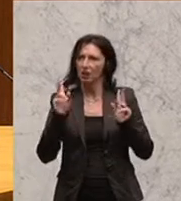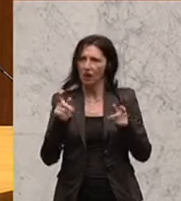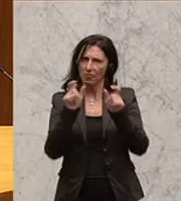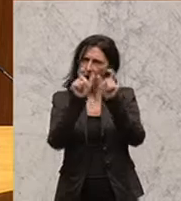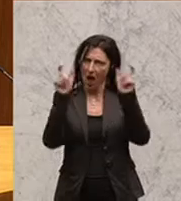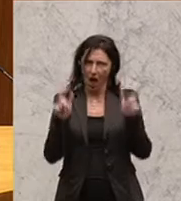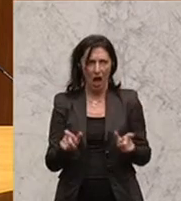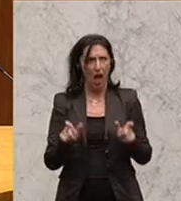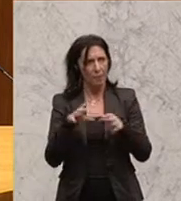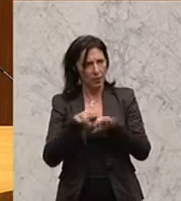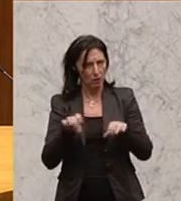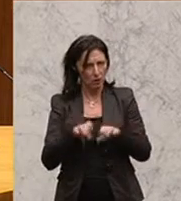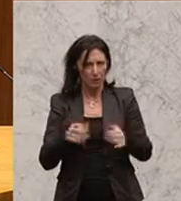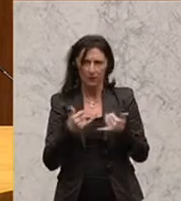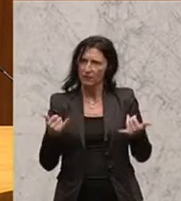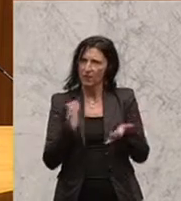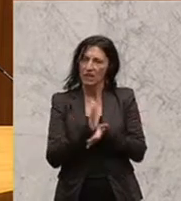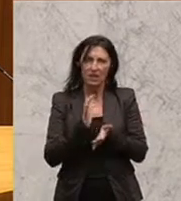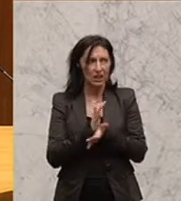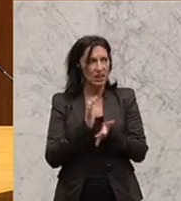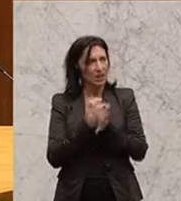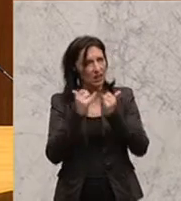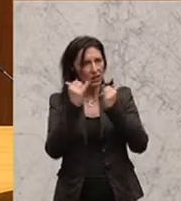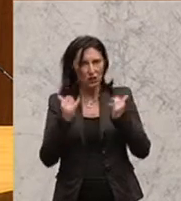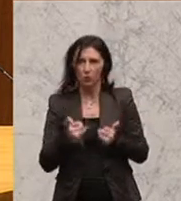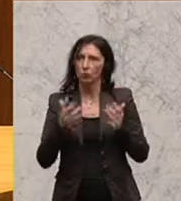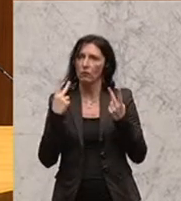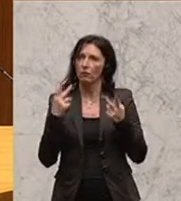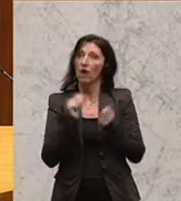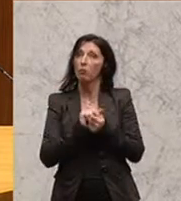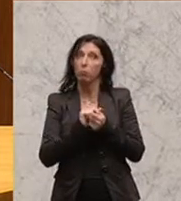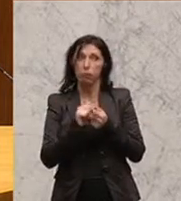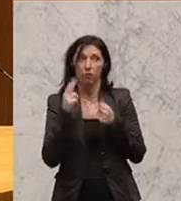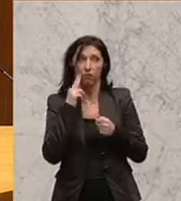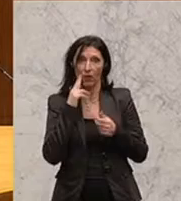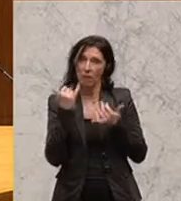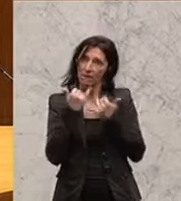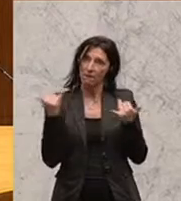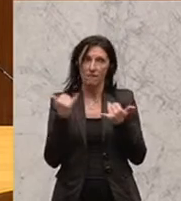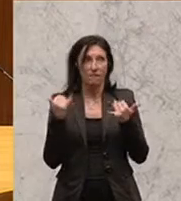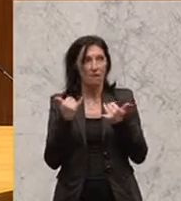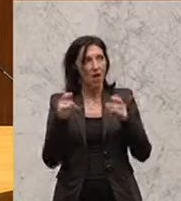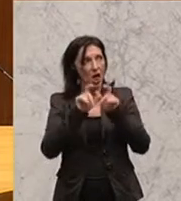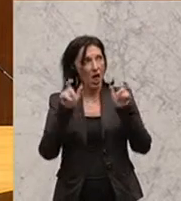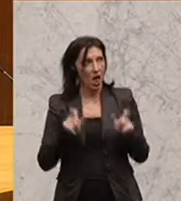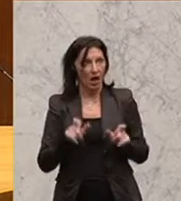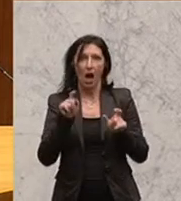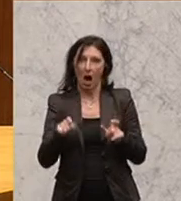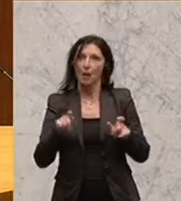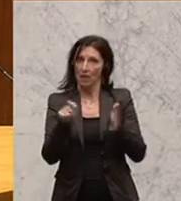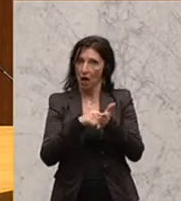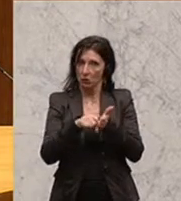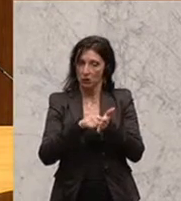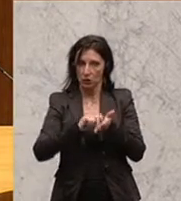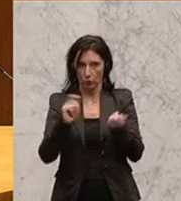Rahmens für die Sanierung und Abwicklung von Kreditinstituten und Wertpapierfirmen umgesetzt. Wir sprechen also heute über ein neues Bundesgesetz zur Sanierung